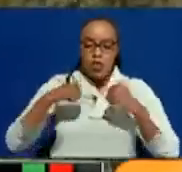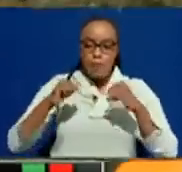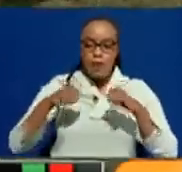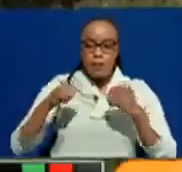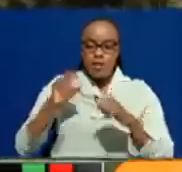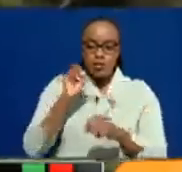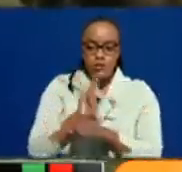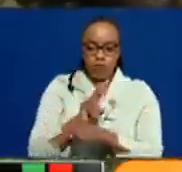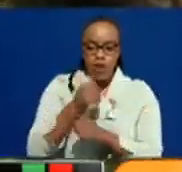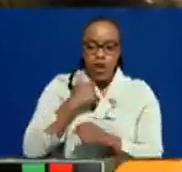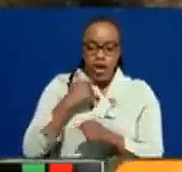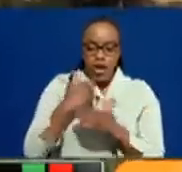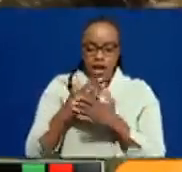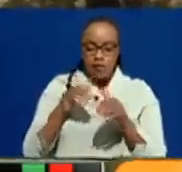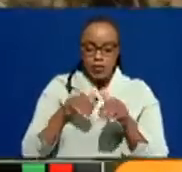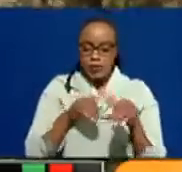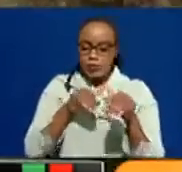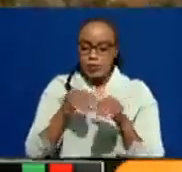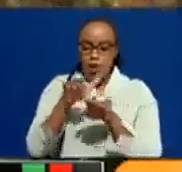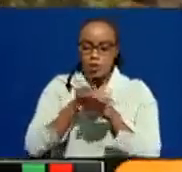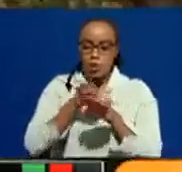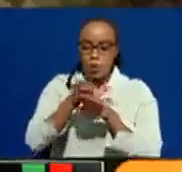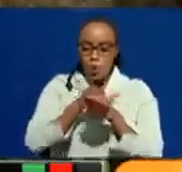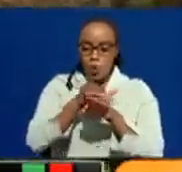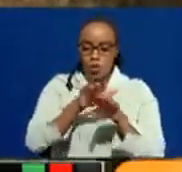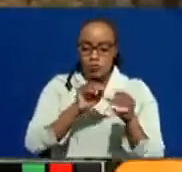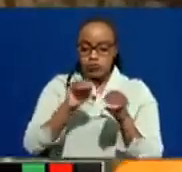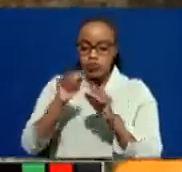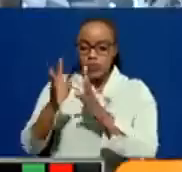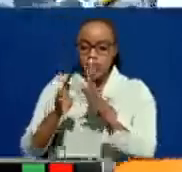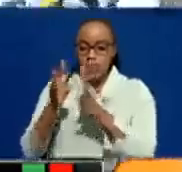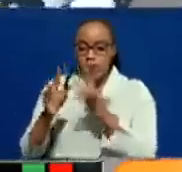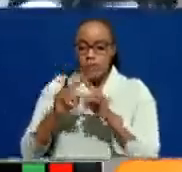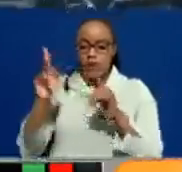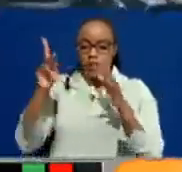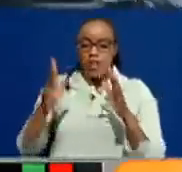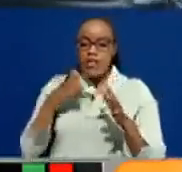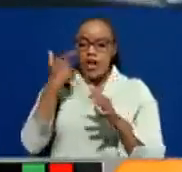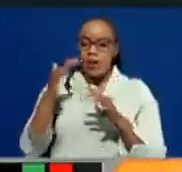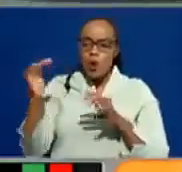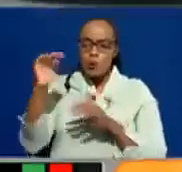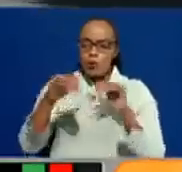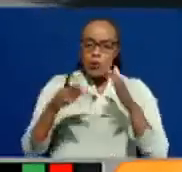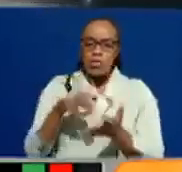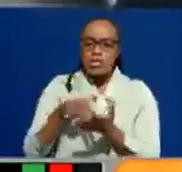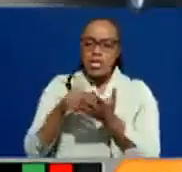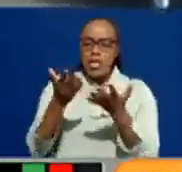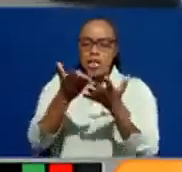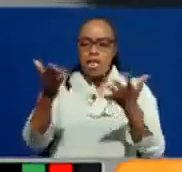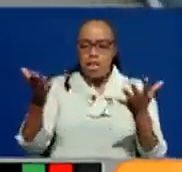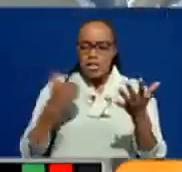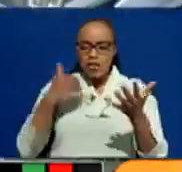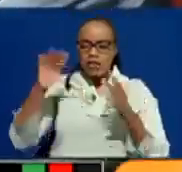12 ulitanua kwa utaratibu kuelekea ugani Kasarani, japo wananchi waliozoeleka kusimama barabarani